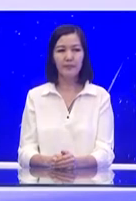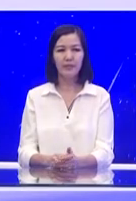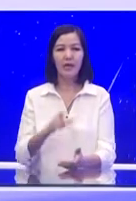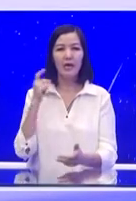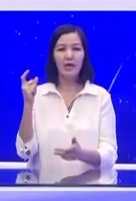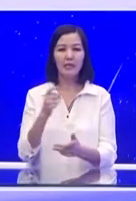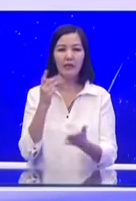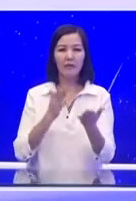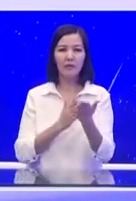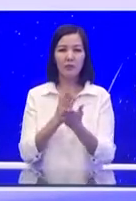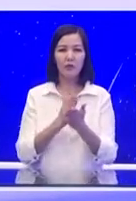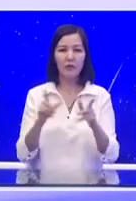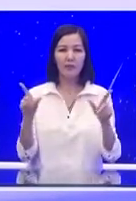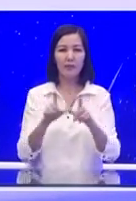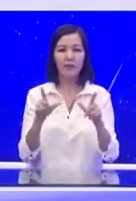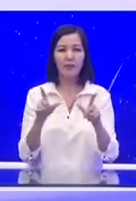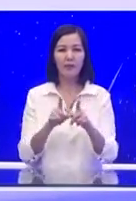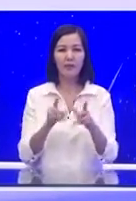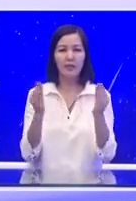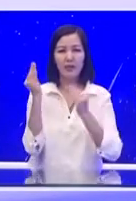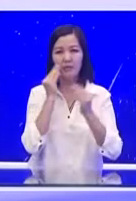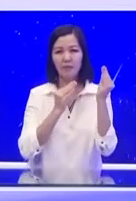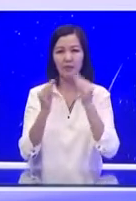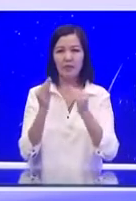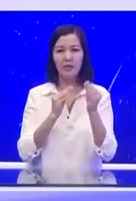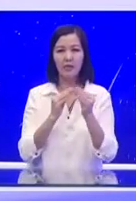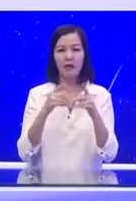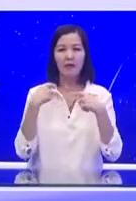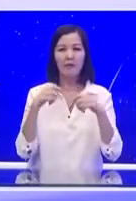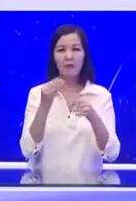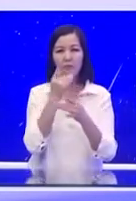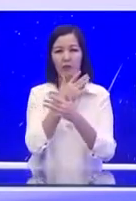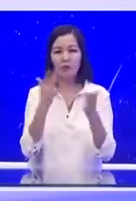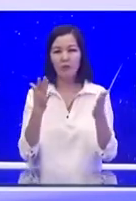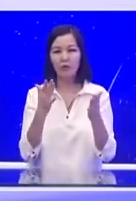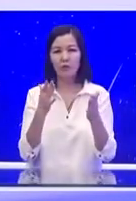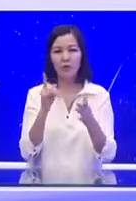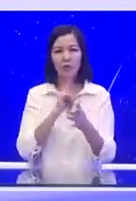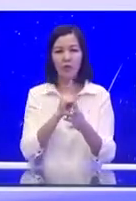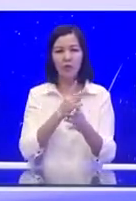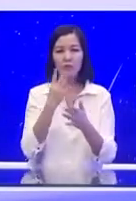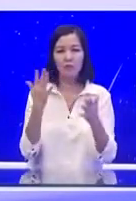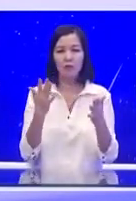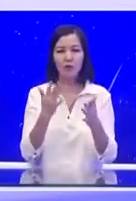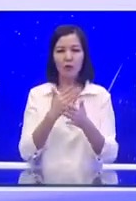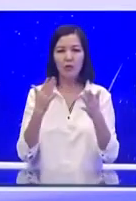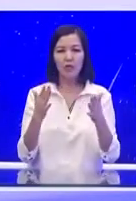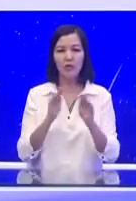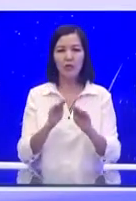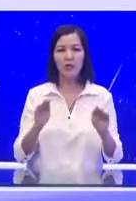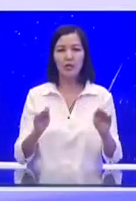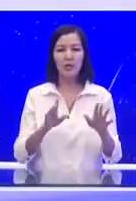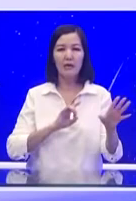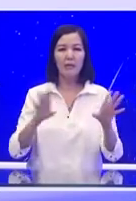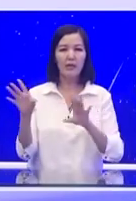Владельцы и сотрудники магазина косметики в Актау хотели вручить продуктовые наборы женщинам, у которых больше 4 детей. Прорекламировали